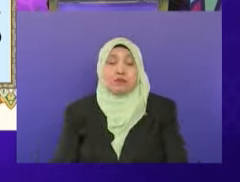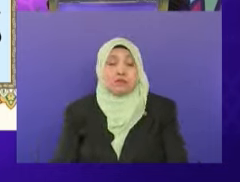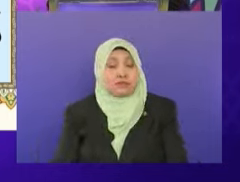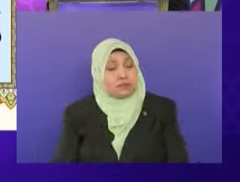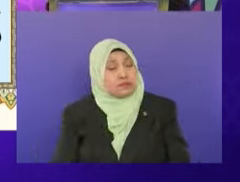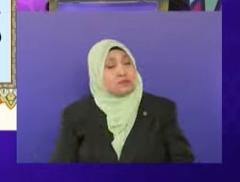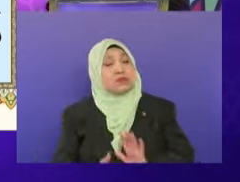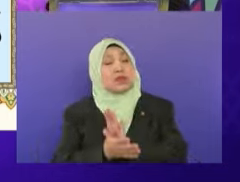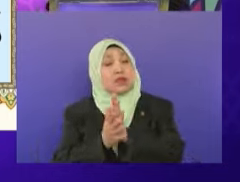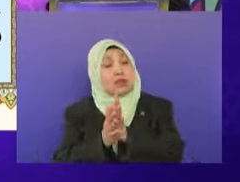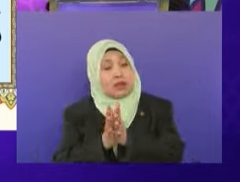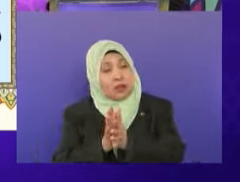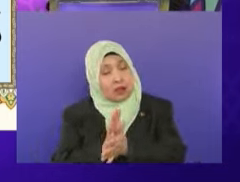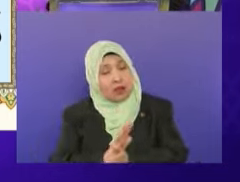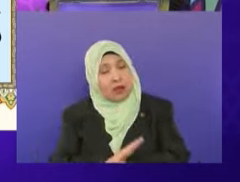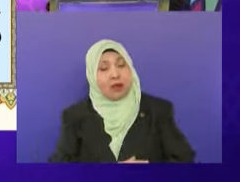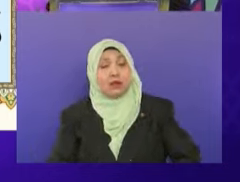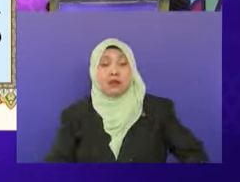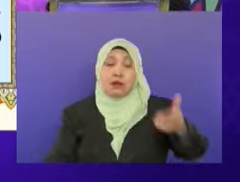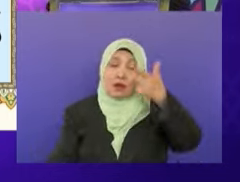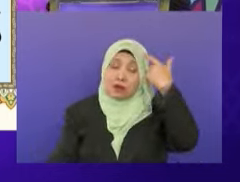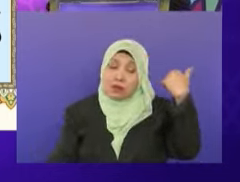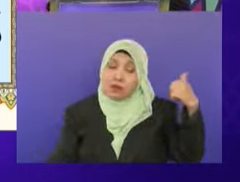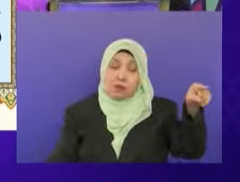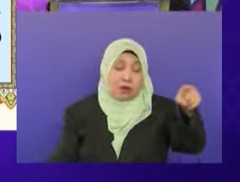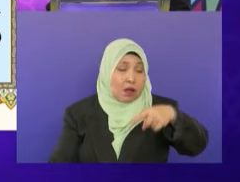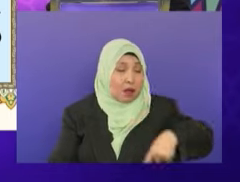حتى نرى الله جهرة